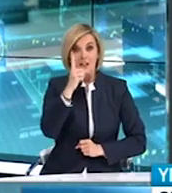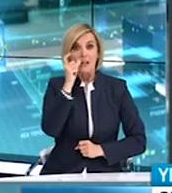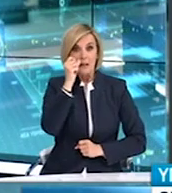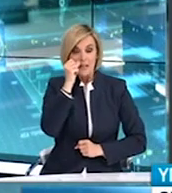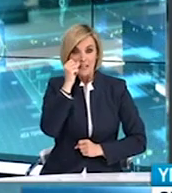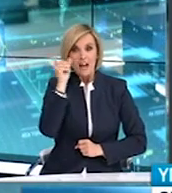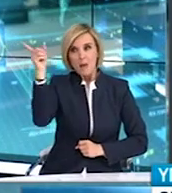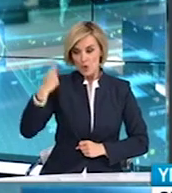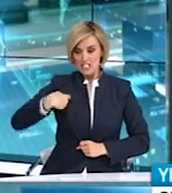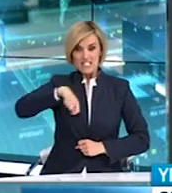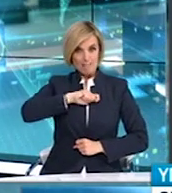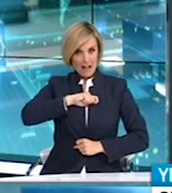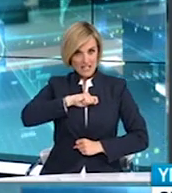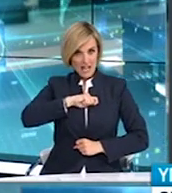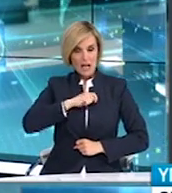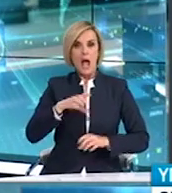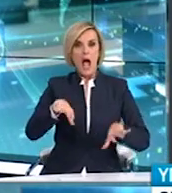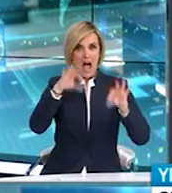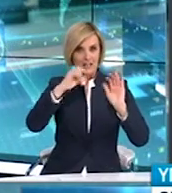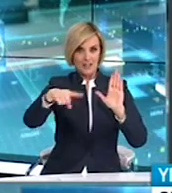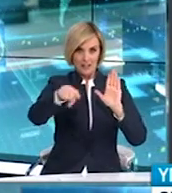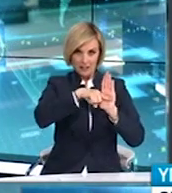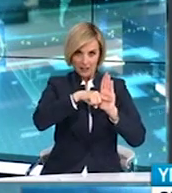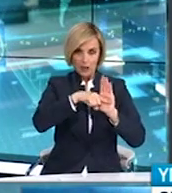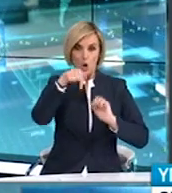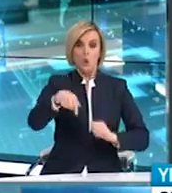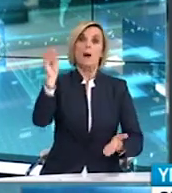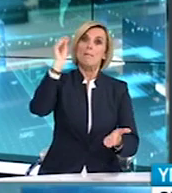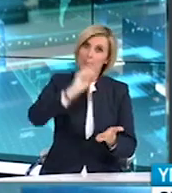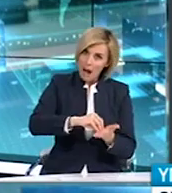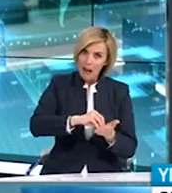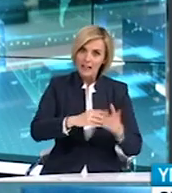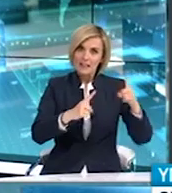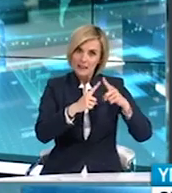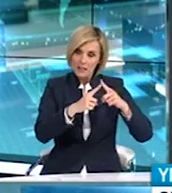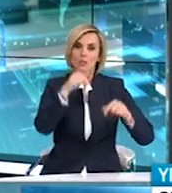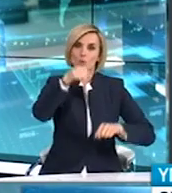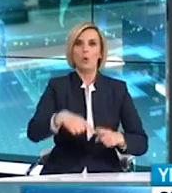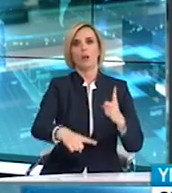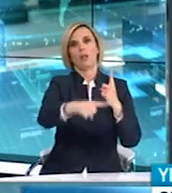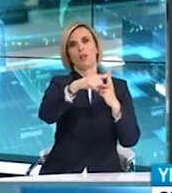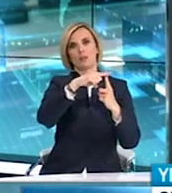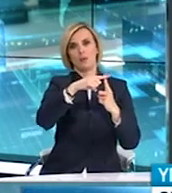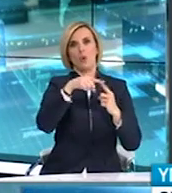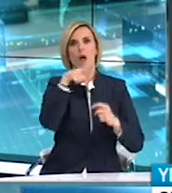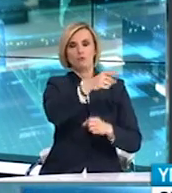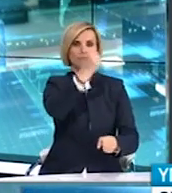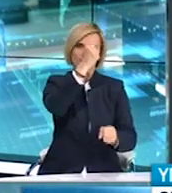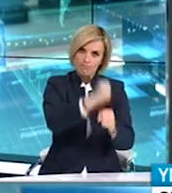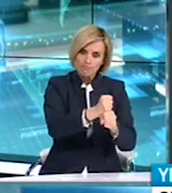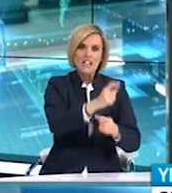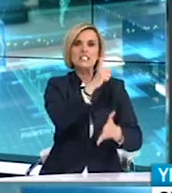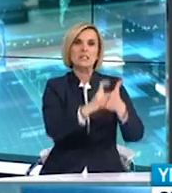αρνητικό, παρουσίασε συμπτώματα, επαναλάβαμε το τεστ και είναι θετικό. Παραμένουν βέβαιως σε καραντίνα στο